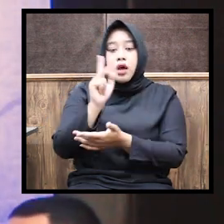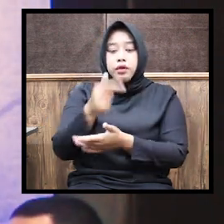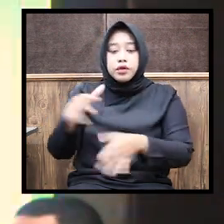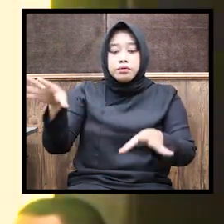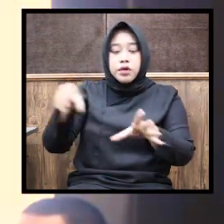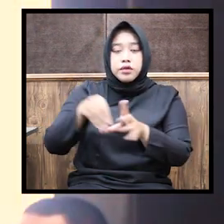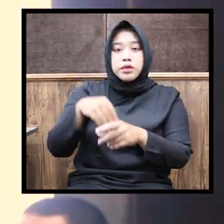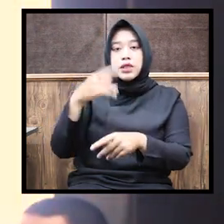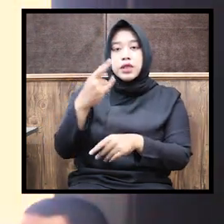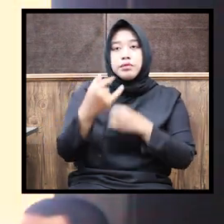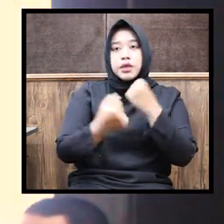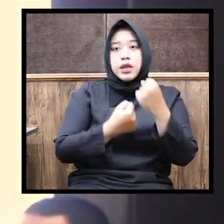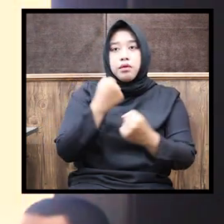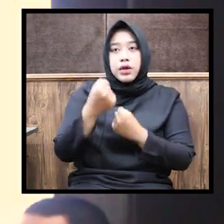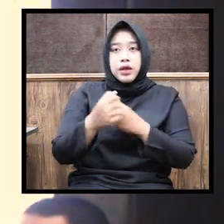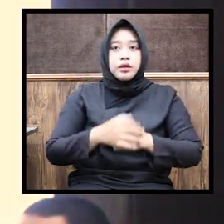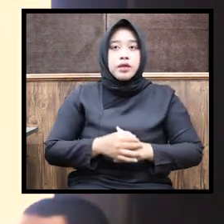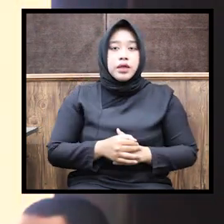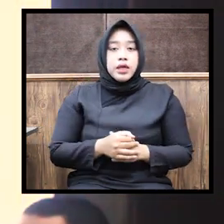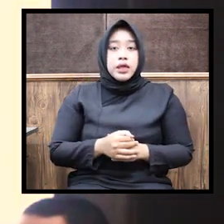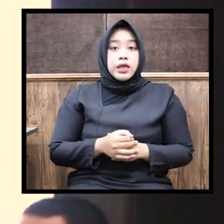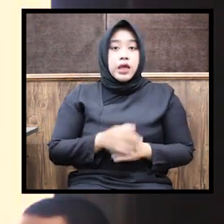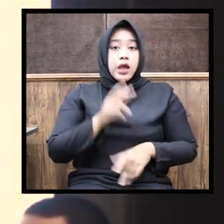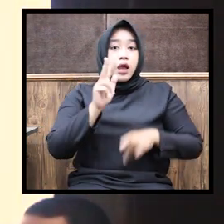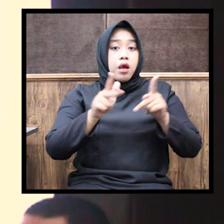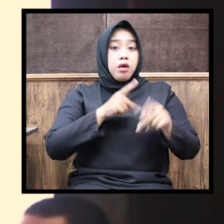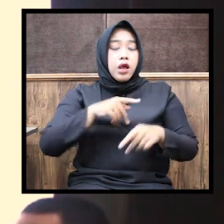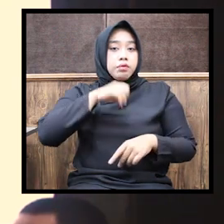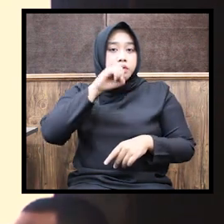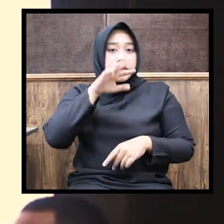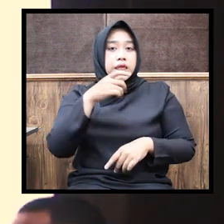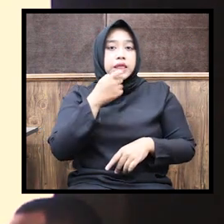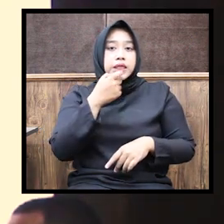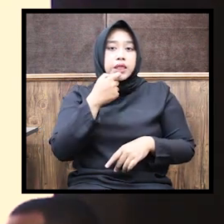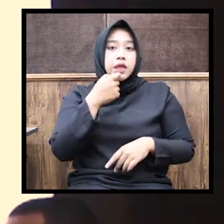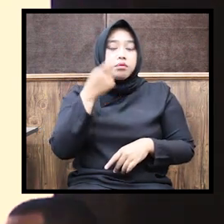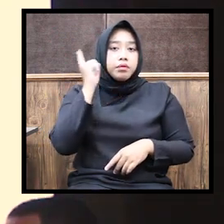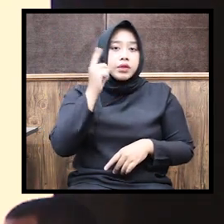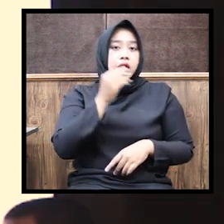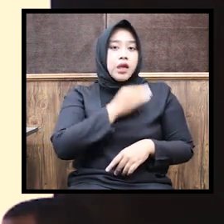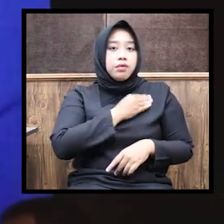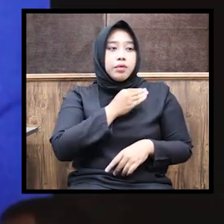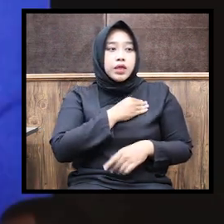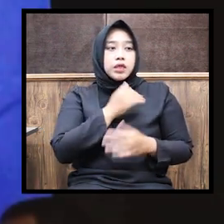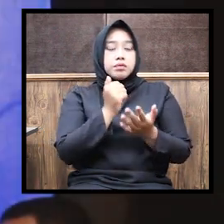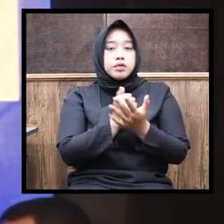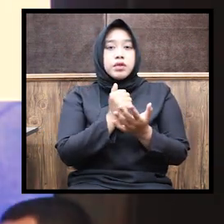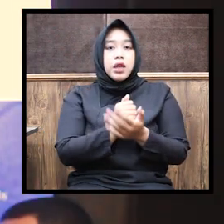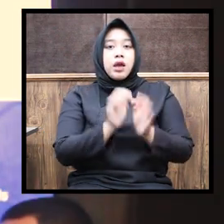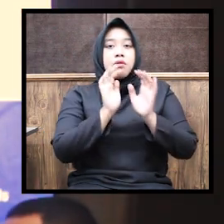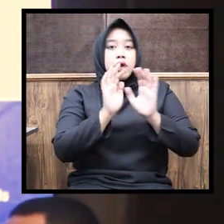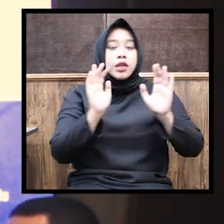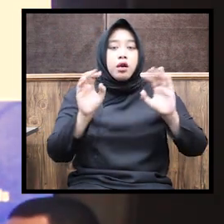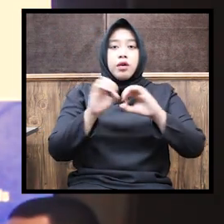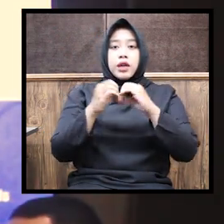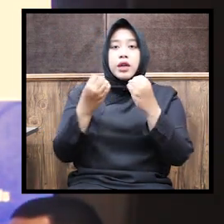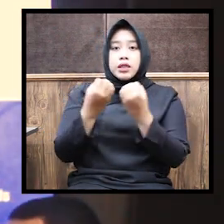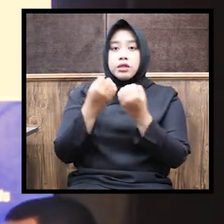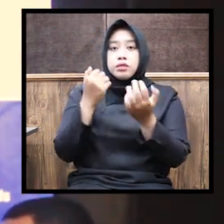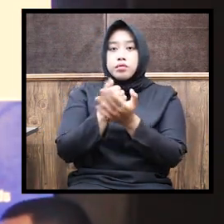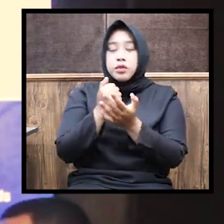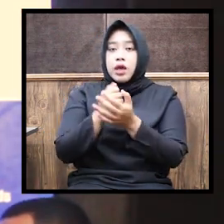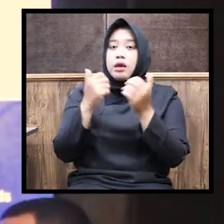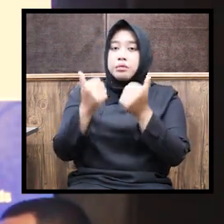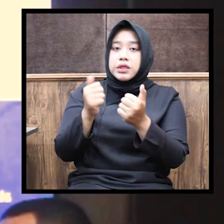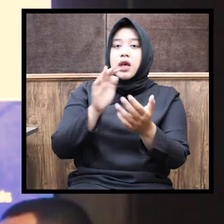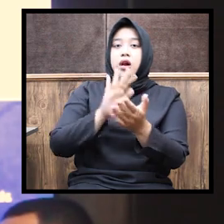dilakukan tentu saja Kalau kami bicara Pemerintah Kabupaten tentu saja banyak ya Ee organisasi peringkat daerah bisa dinas